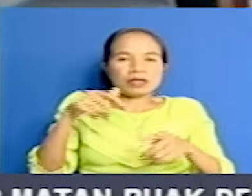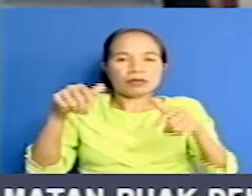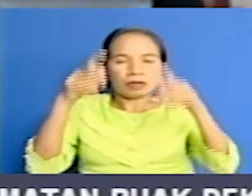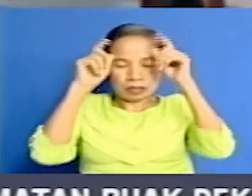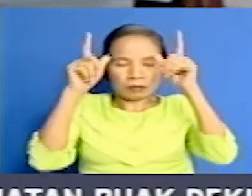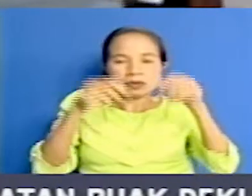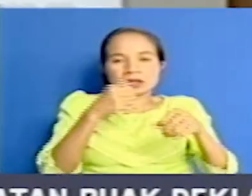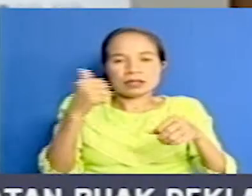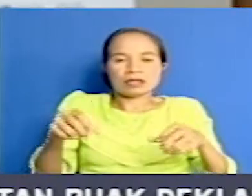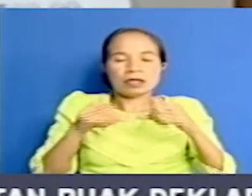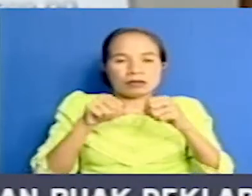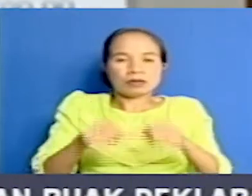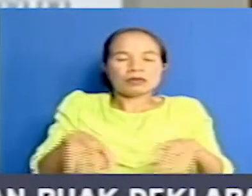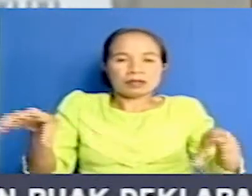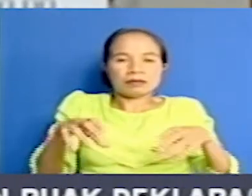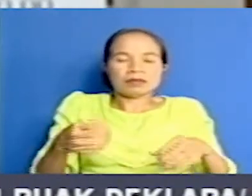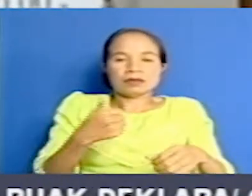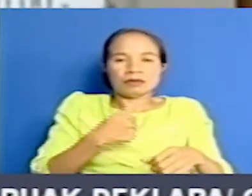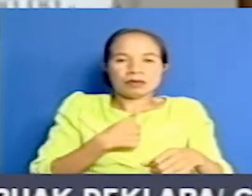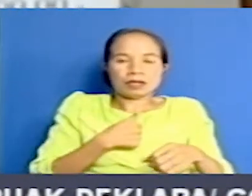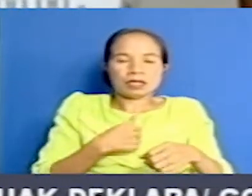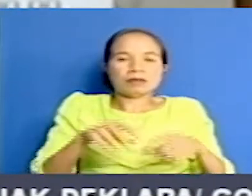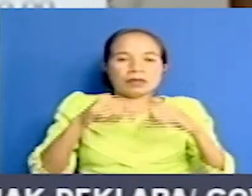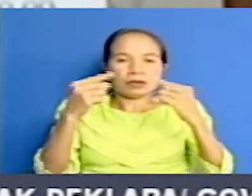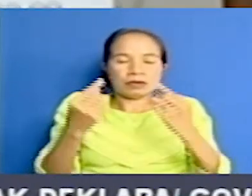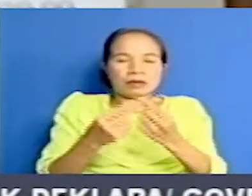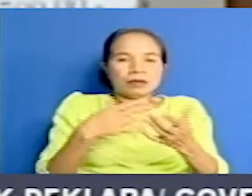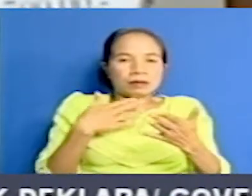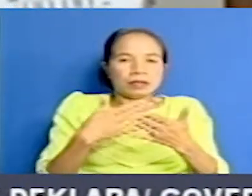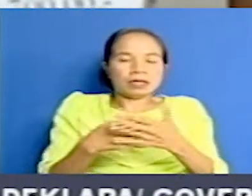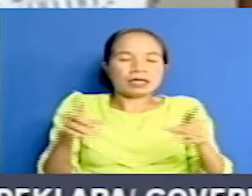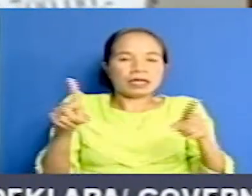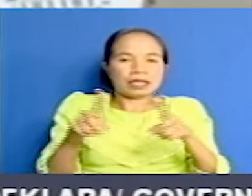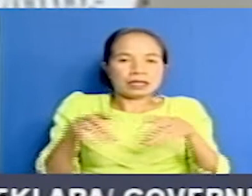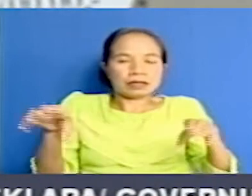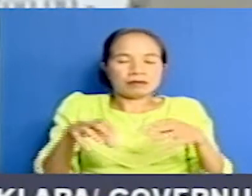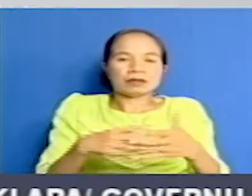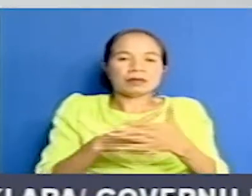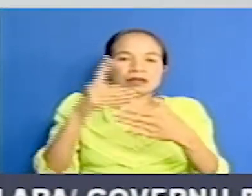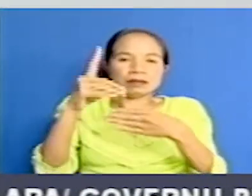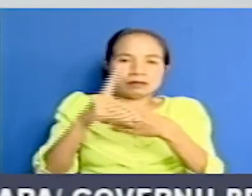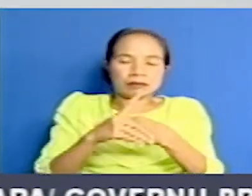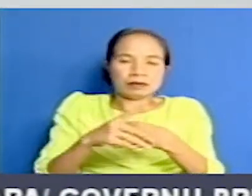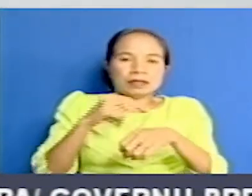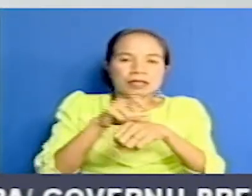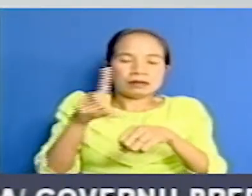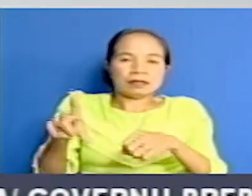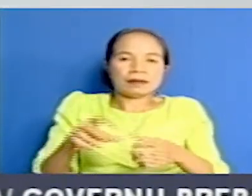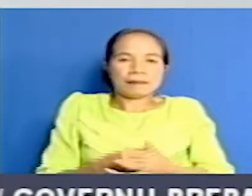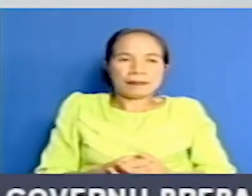Siracelo, a tu continua esforço an, ba buat nebediak, no dar contribuição ba desenvolvimento